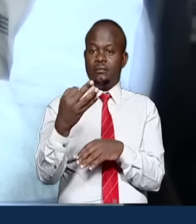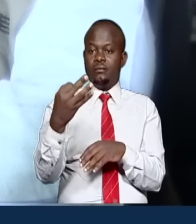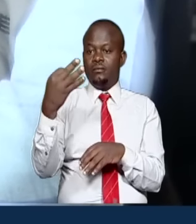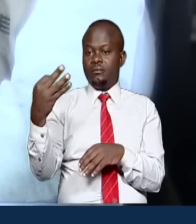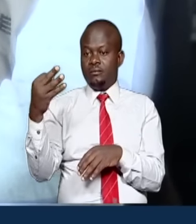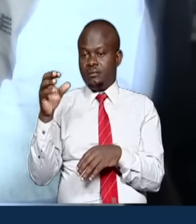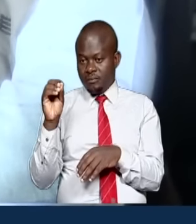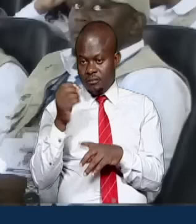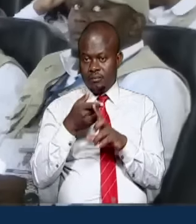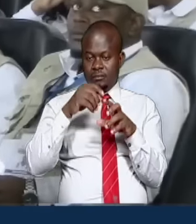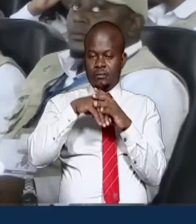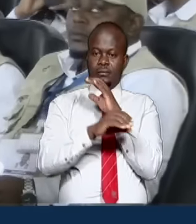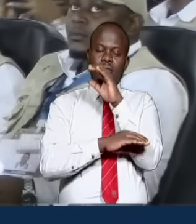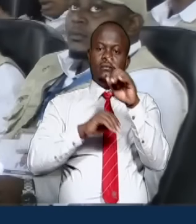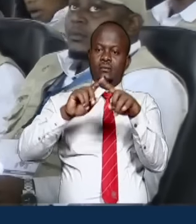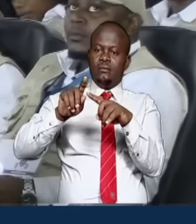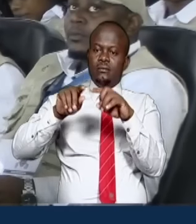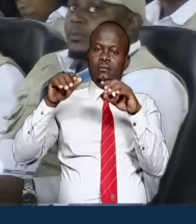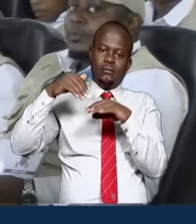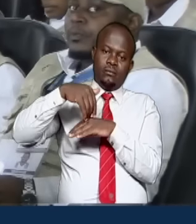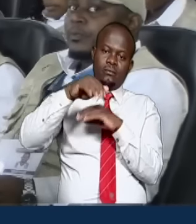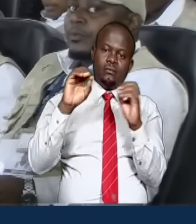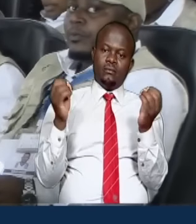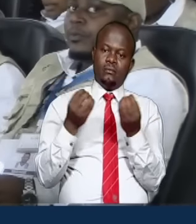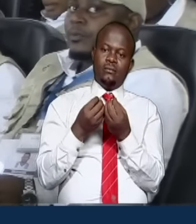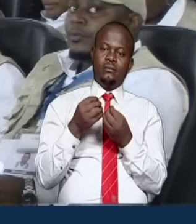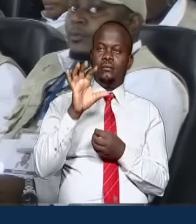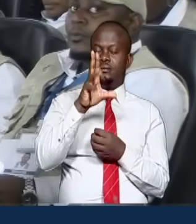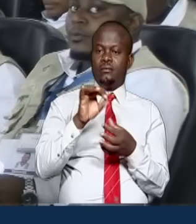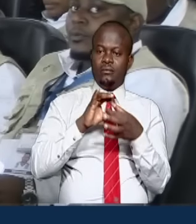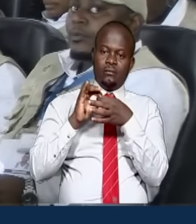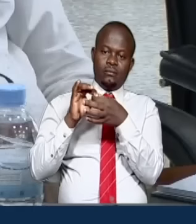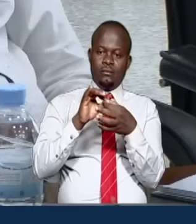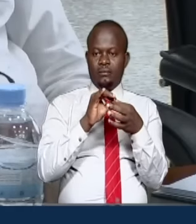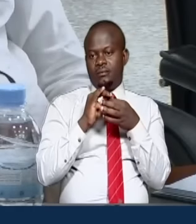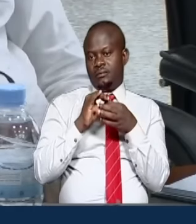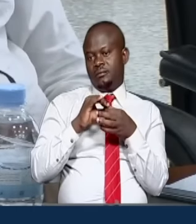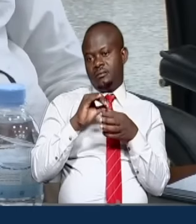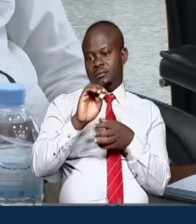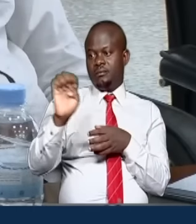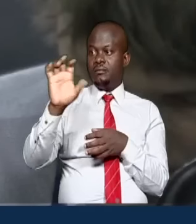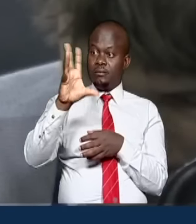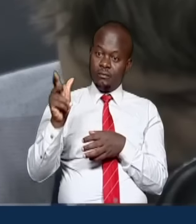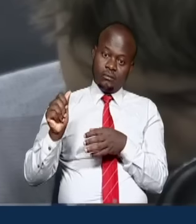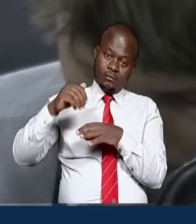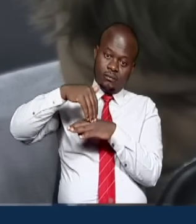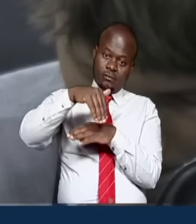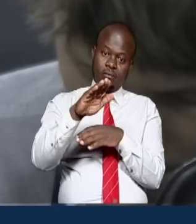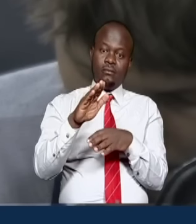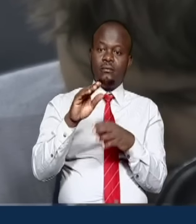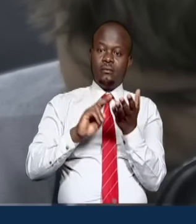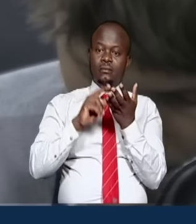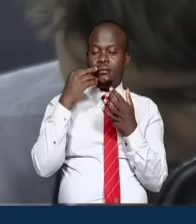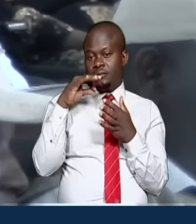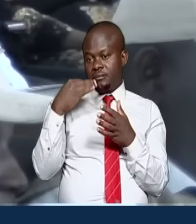330 baturutse mu bihugu by'amahanga boherejwe n'imiryango Afrika yunze ubumwe, ibihugu byo muri Afrika y'Iburasirazuba, ibihugu bikoresha